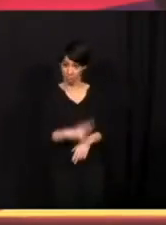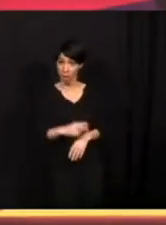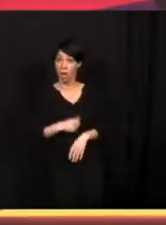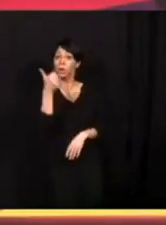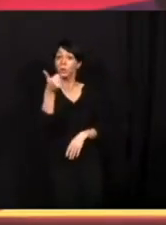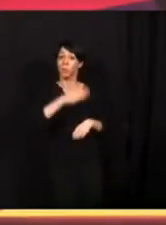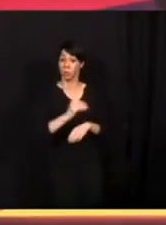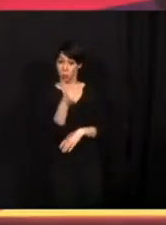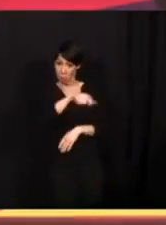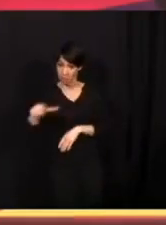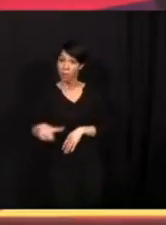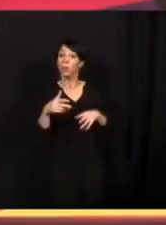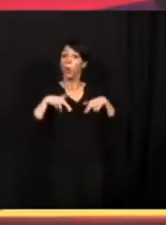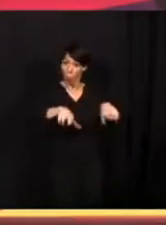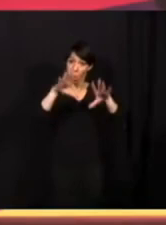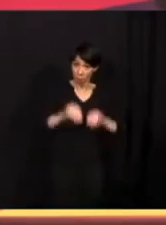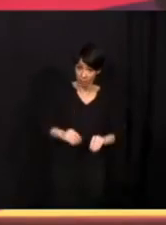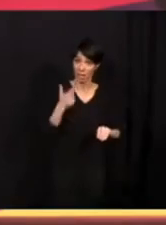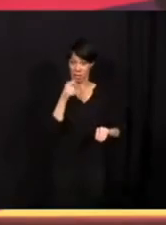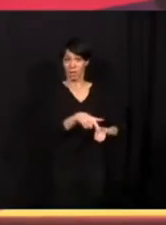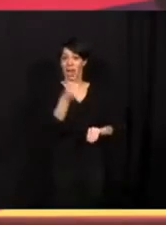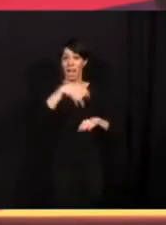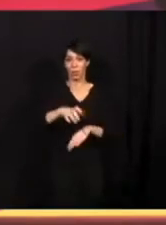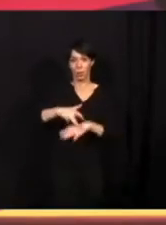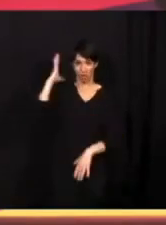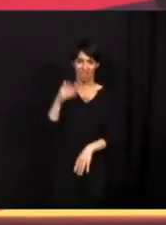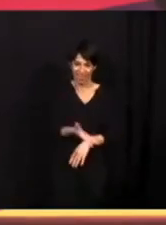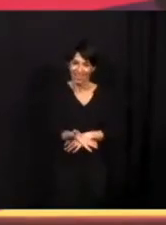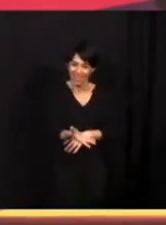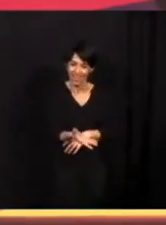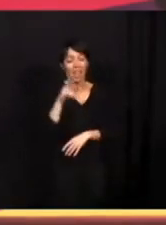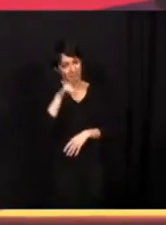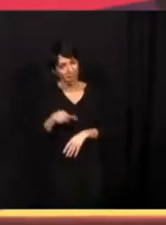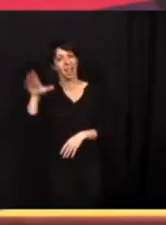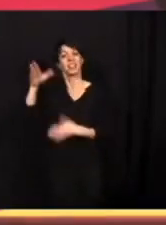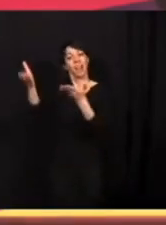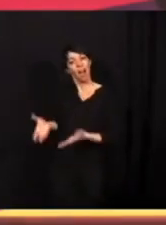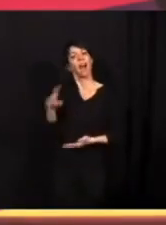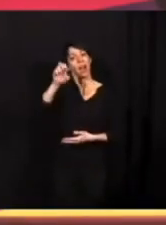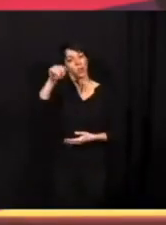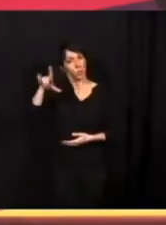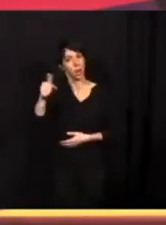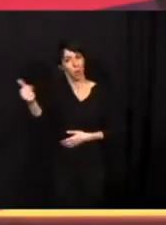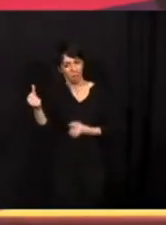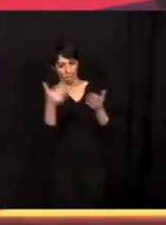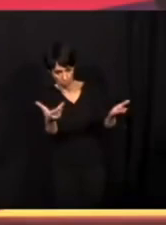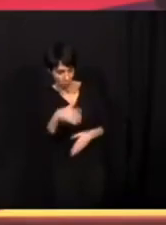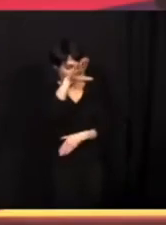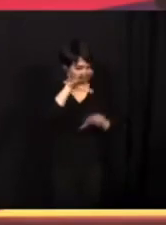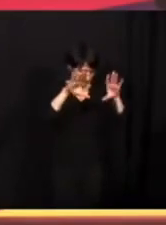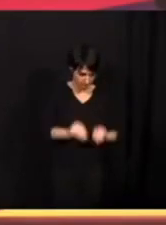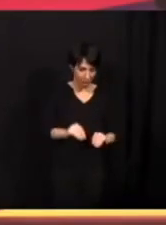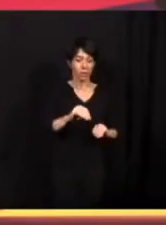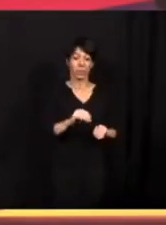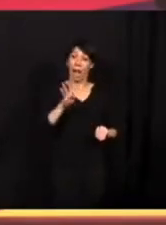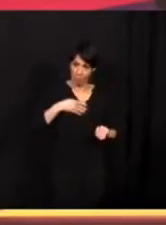par l'ASE. Avec Fabien Roussel, l'État garantira l'accompagnement des enfants placés par un avocat, nous interdirons les placements à l'hôtel